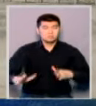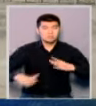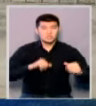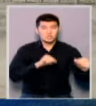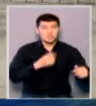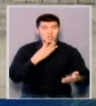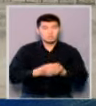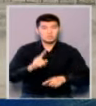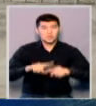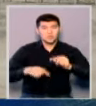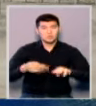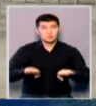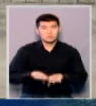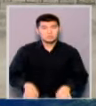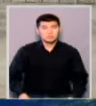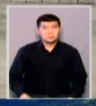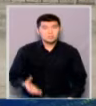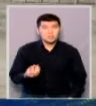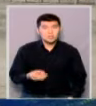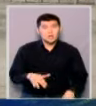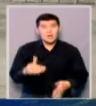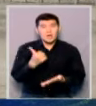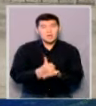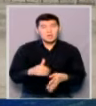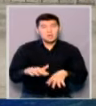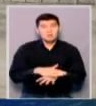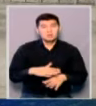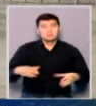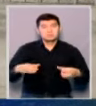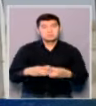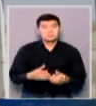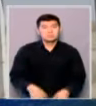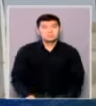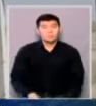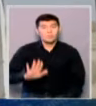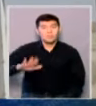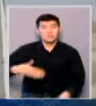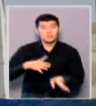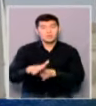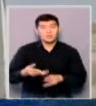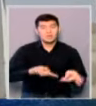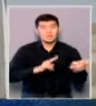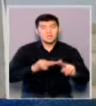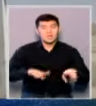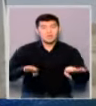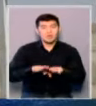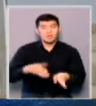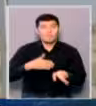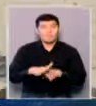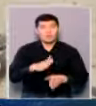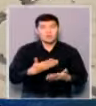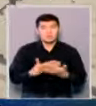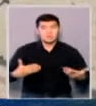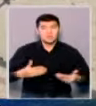тактико-технические характеристики вооружения, а также основные элементы строевой подготовки. После выполнения стрельб военнослужащие прошли